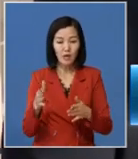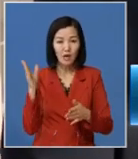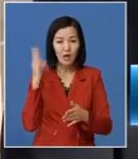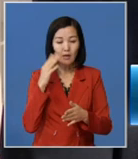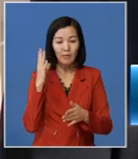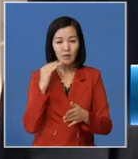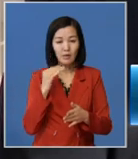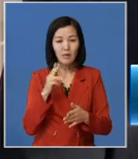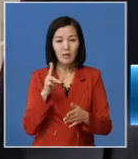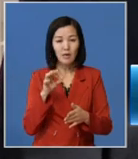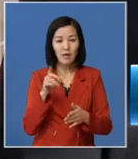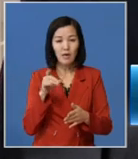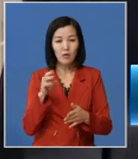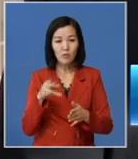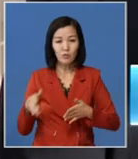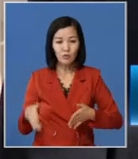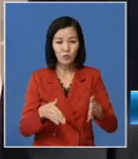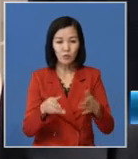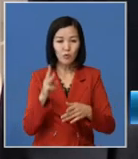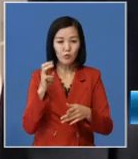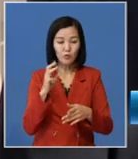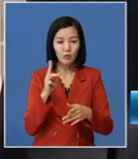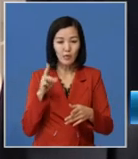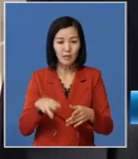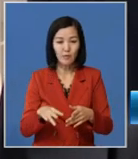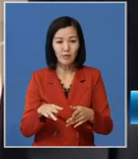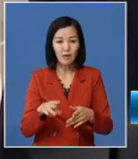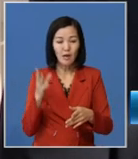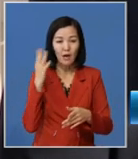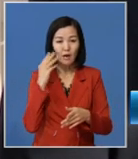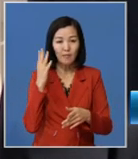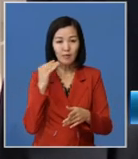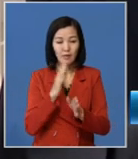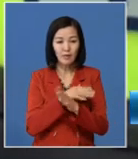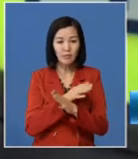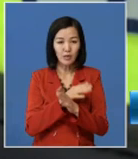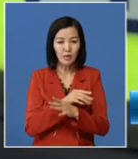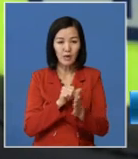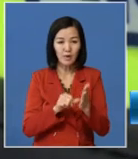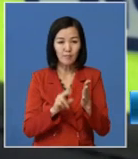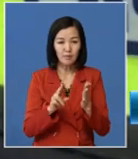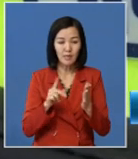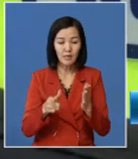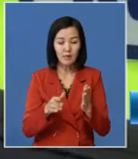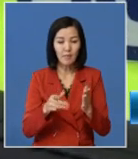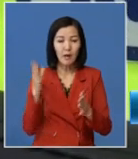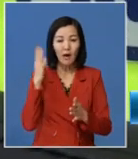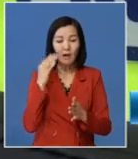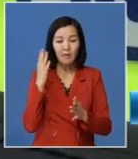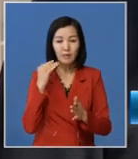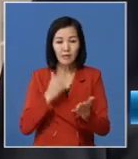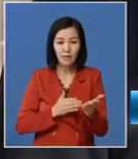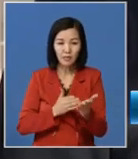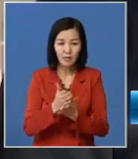жолы. Алматы Қарғос жолы 100 километр, Алматы Қапшағай 60 километр. Алматыдан шыққан машиналардың